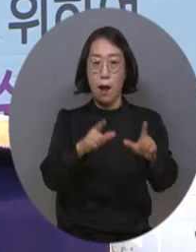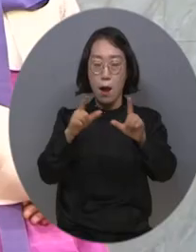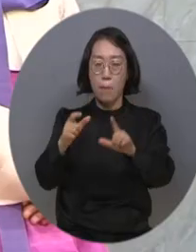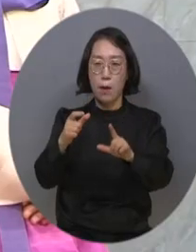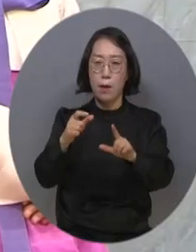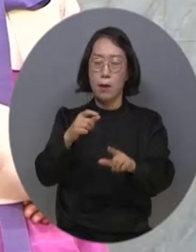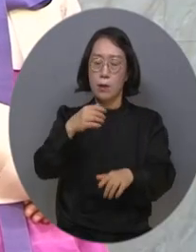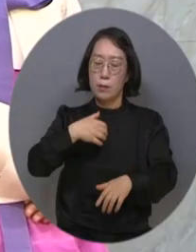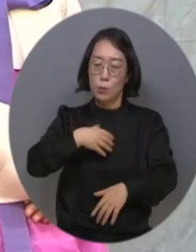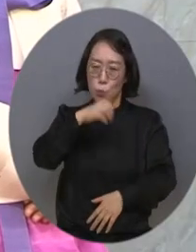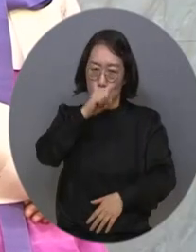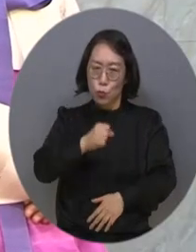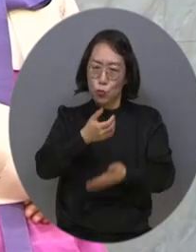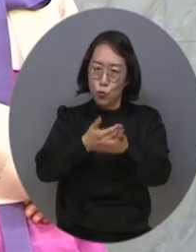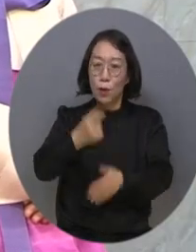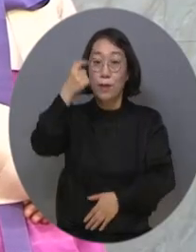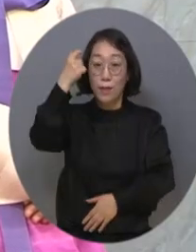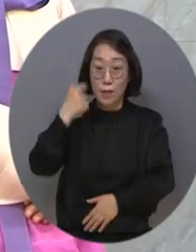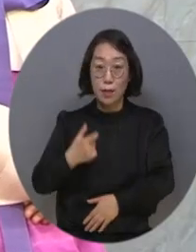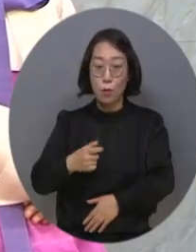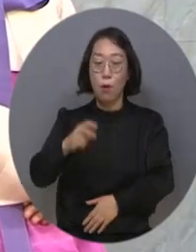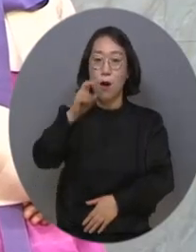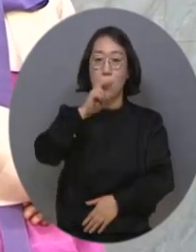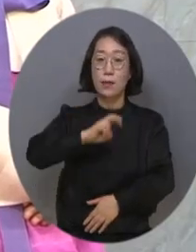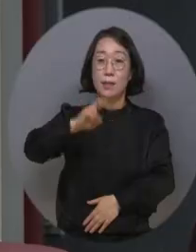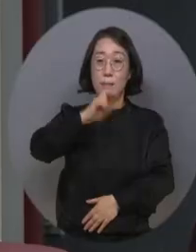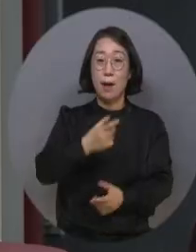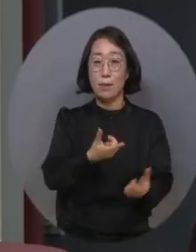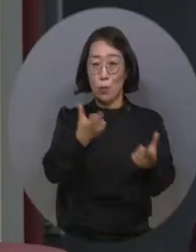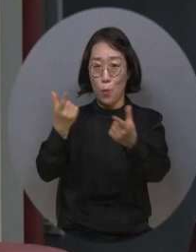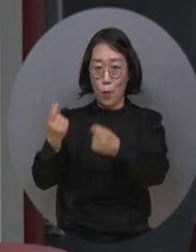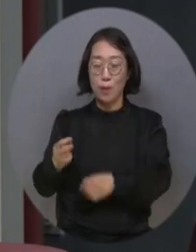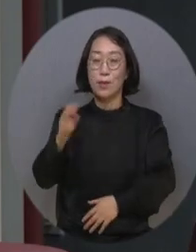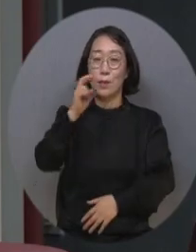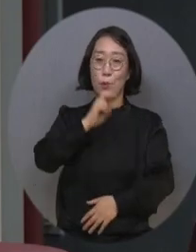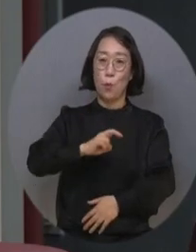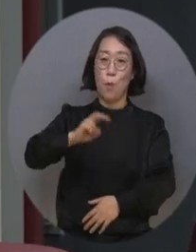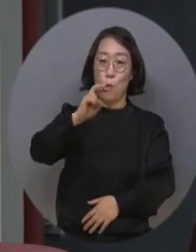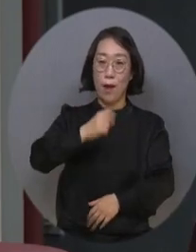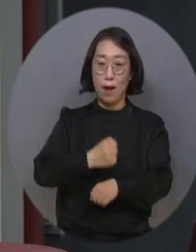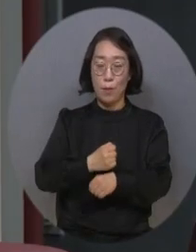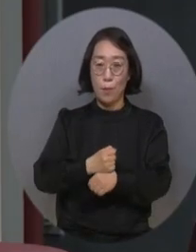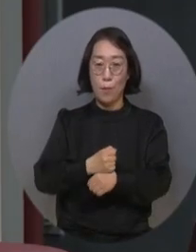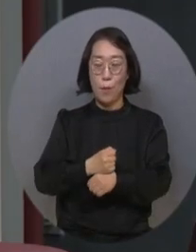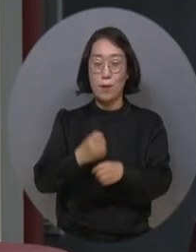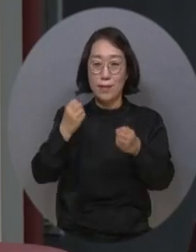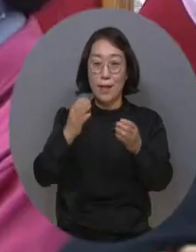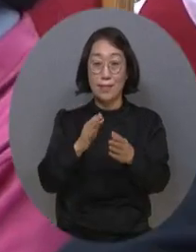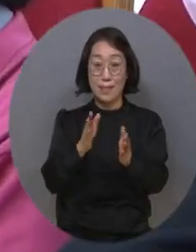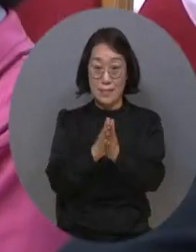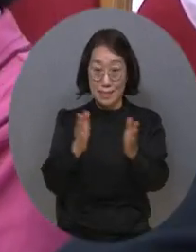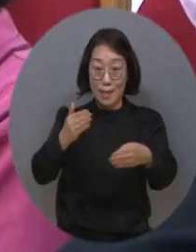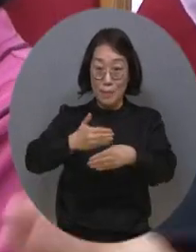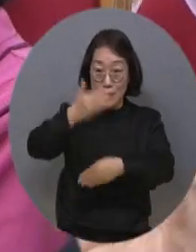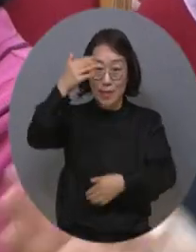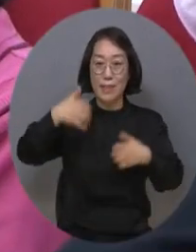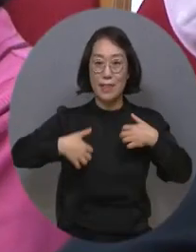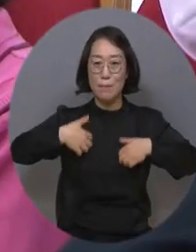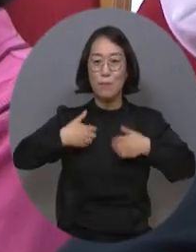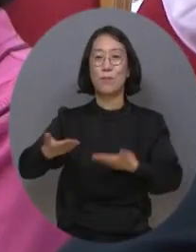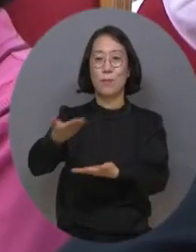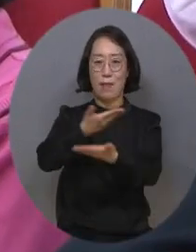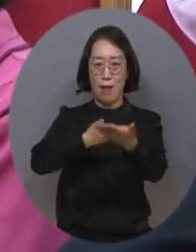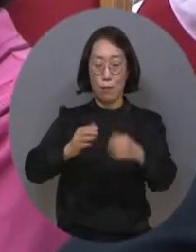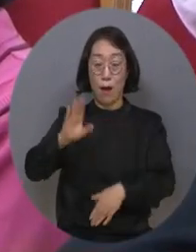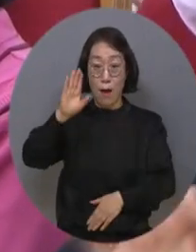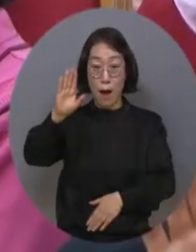느끼고 국악을 바탕으로 함께 노래하며 늘푸른 대학 개강의 기쁨을 서로 나눴습니다. 향후